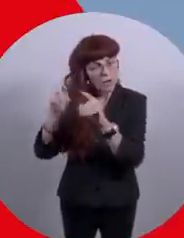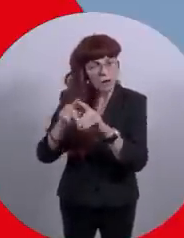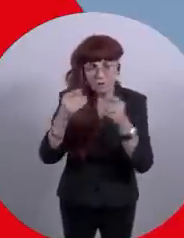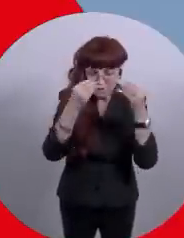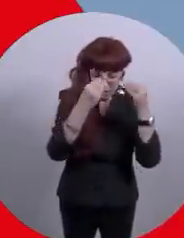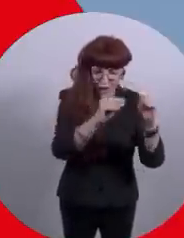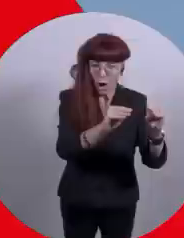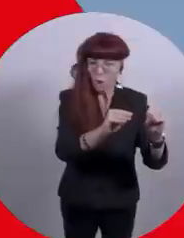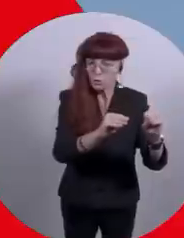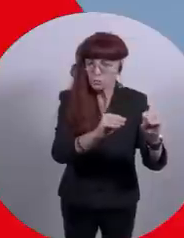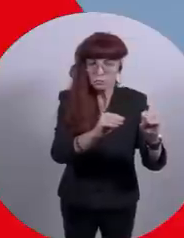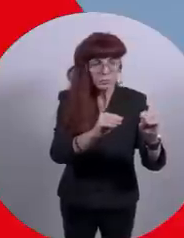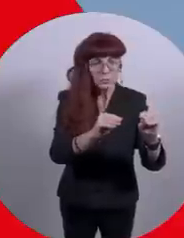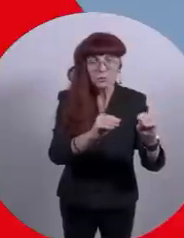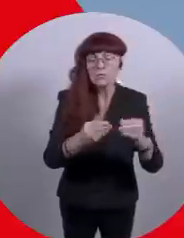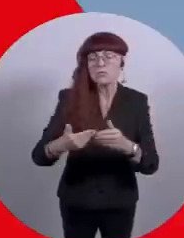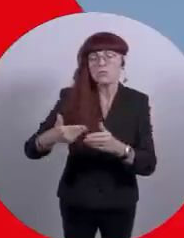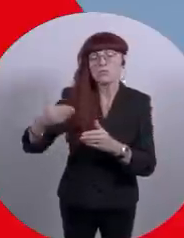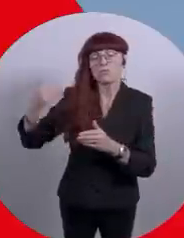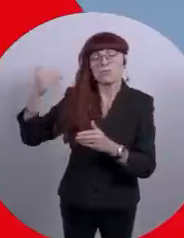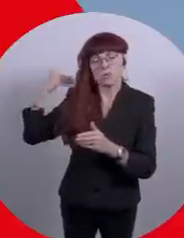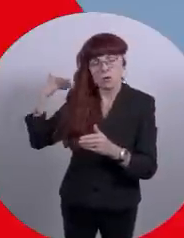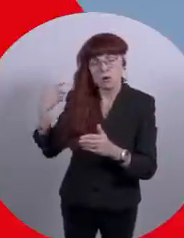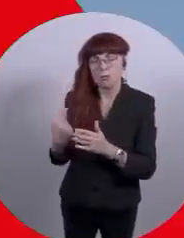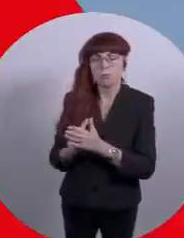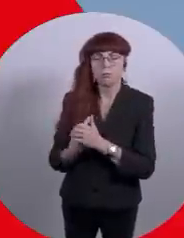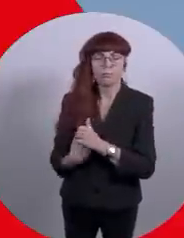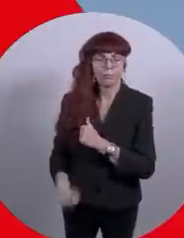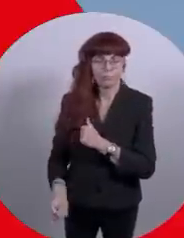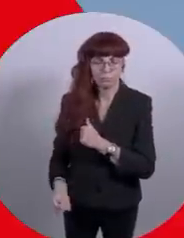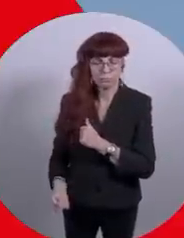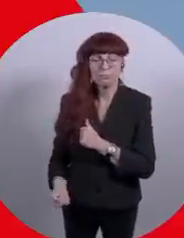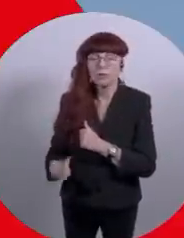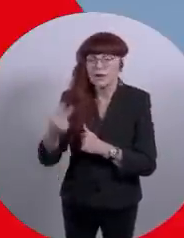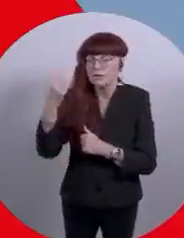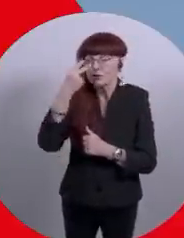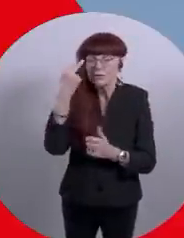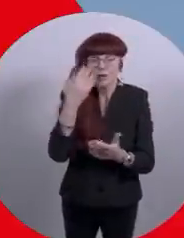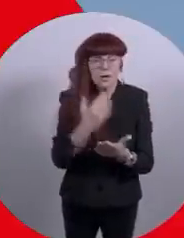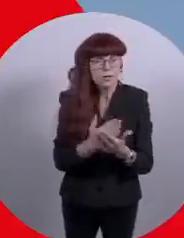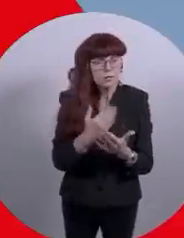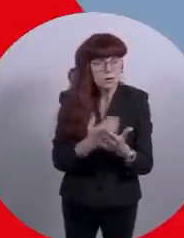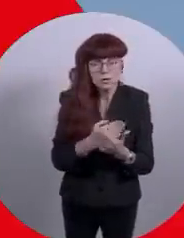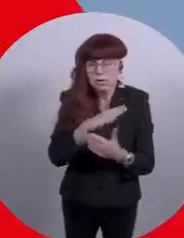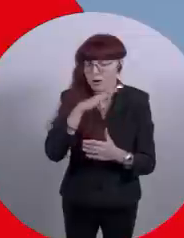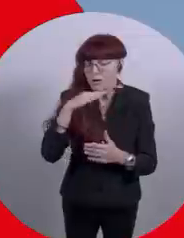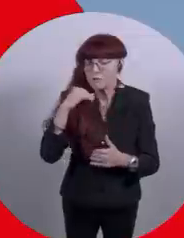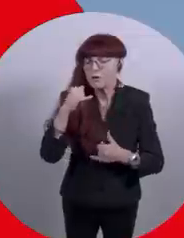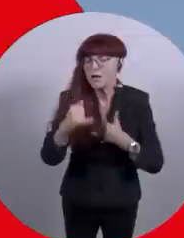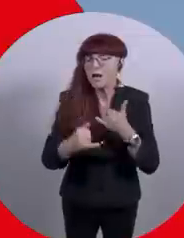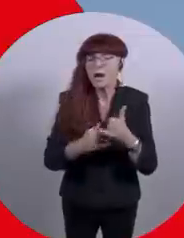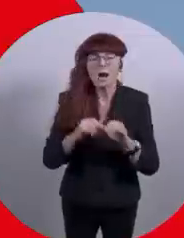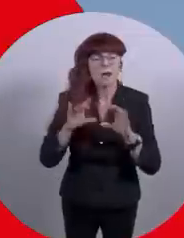gegangen ist und ich verstehe das bis zu einer gewissen Grad wenn wir jahrzehntelang plakatieren